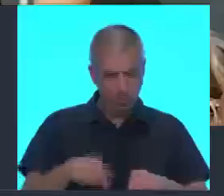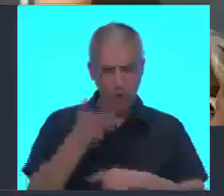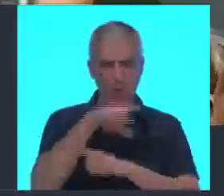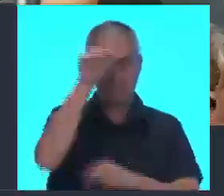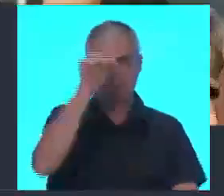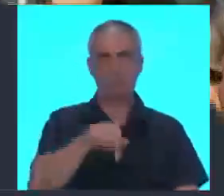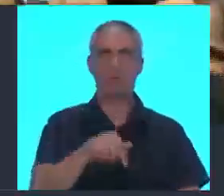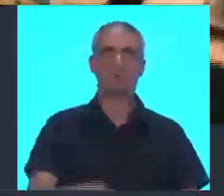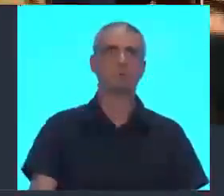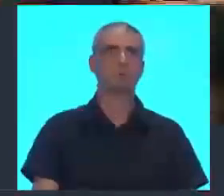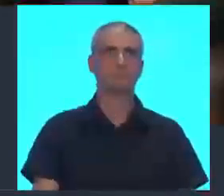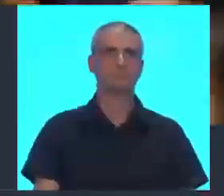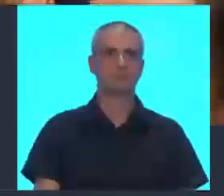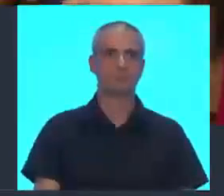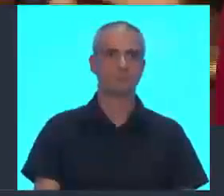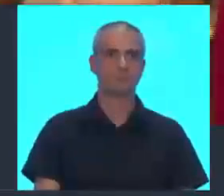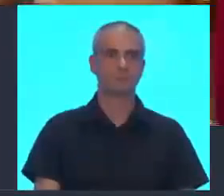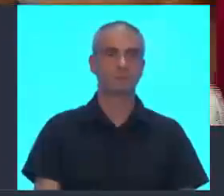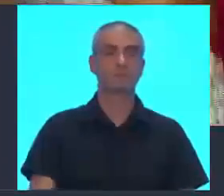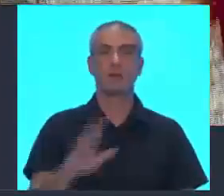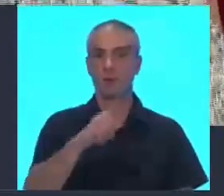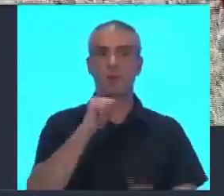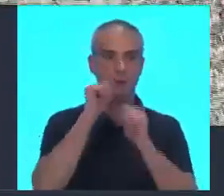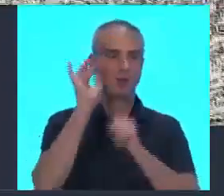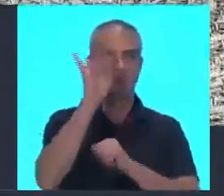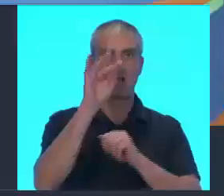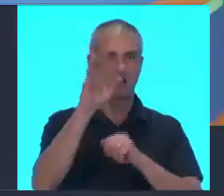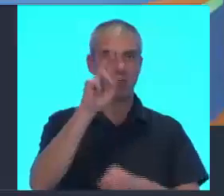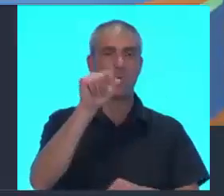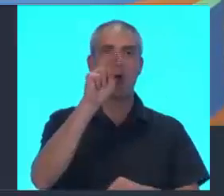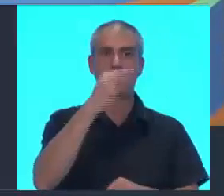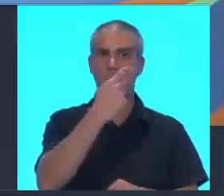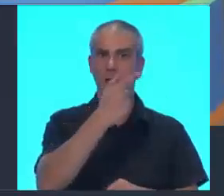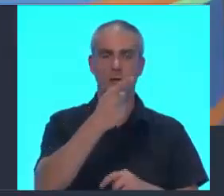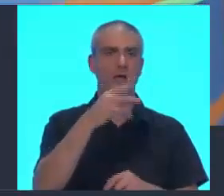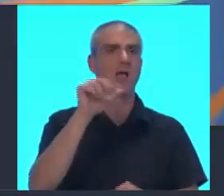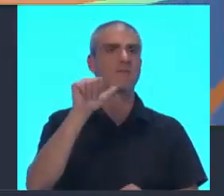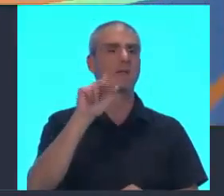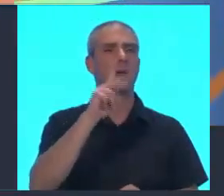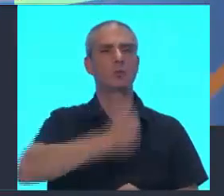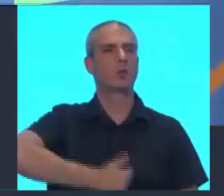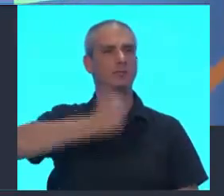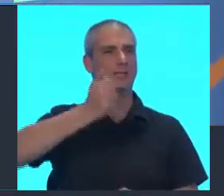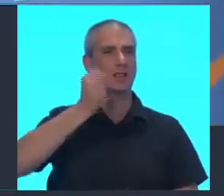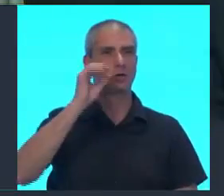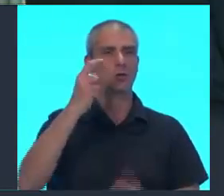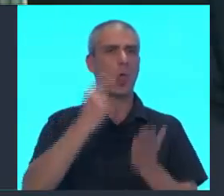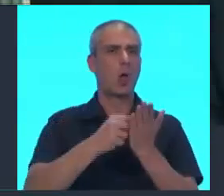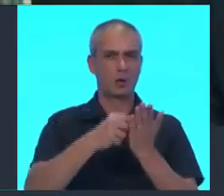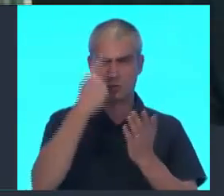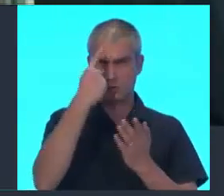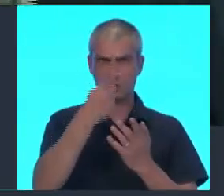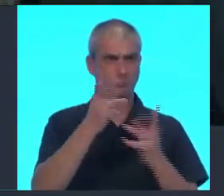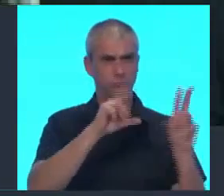בו. על אף שהקולות מכוונים כלפי רואנדה, אפרים קמונטו, שר התיירות של אוגנדה, יודע שדברים